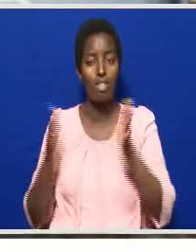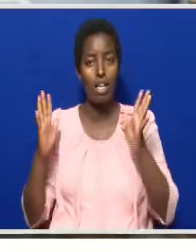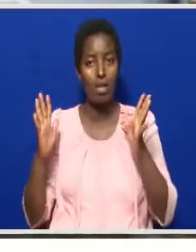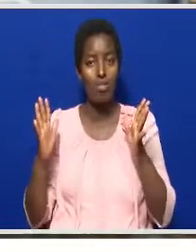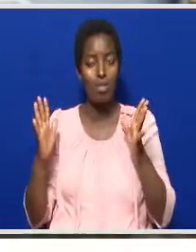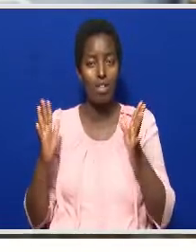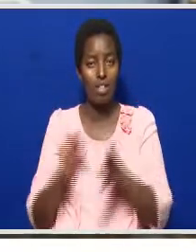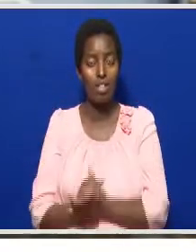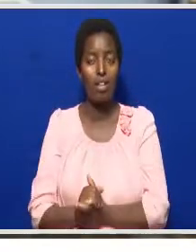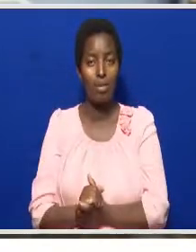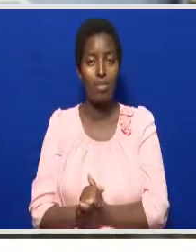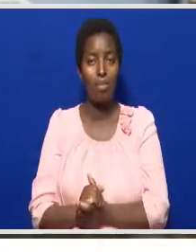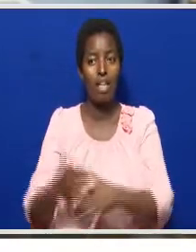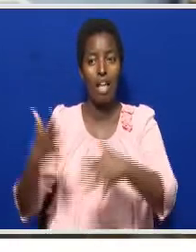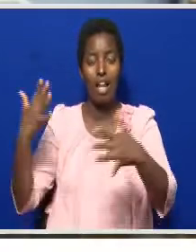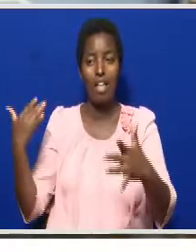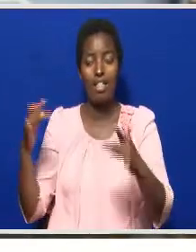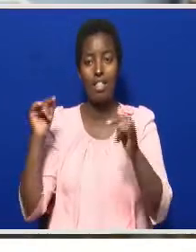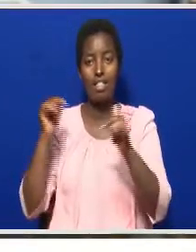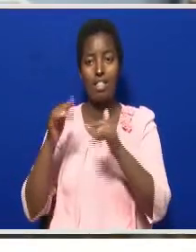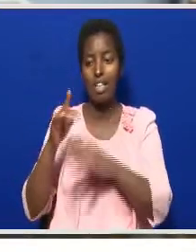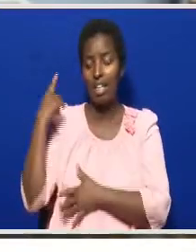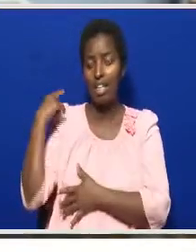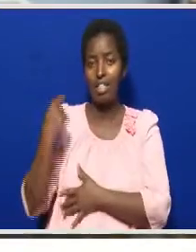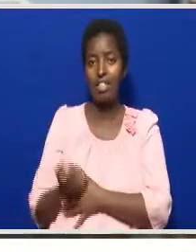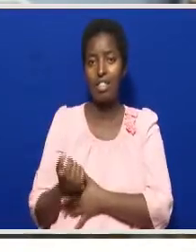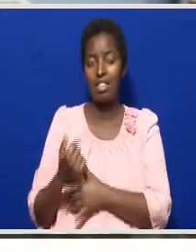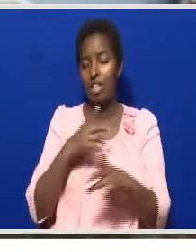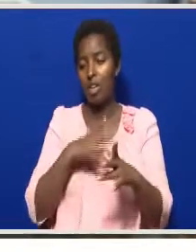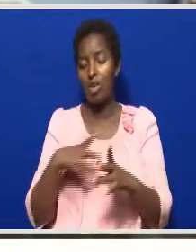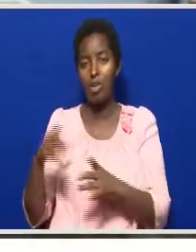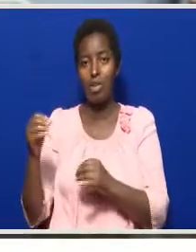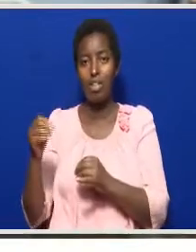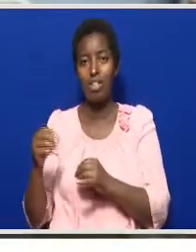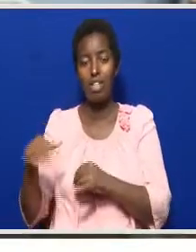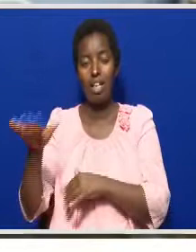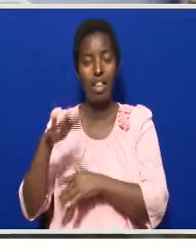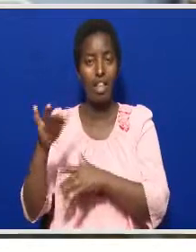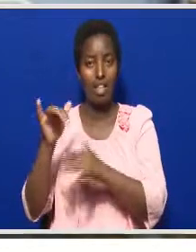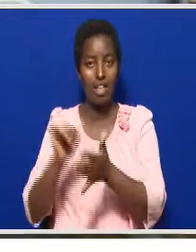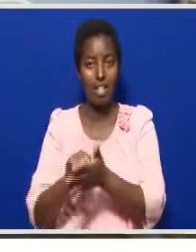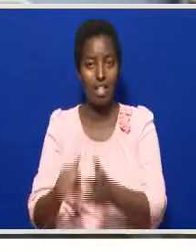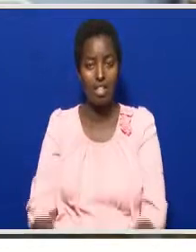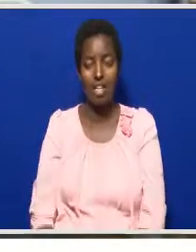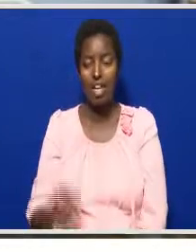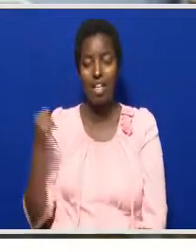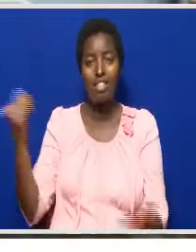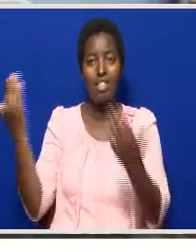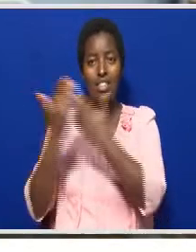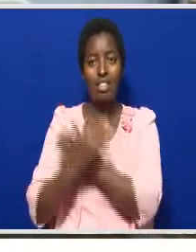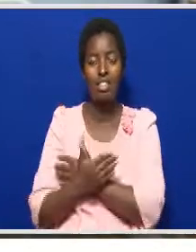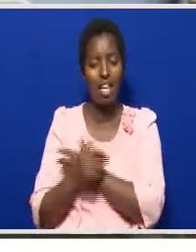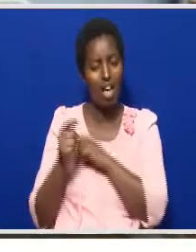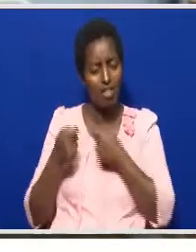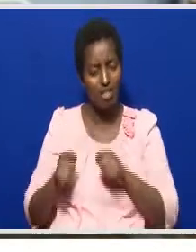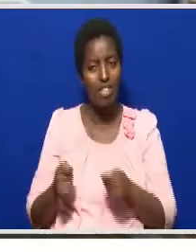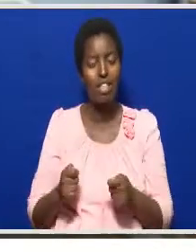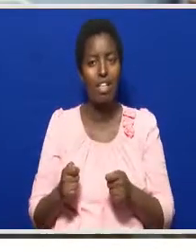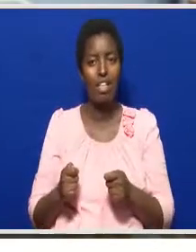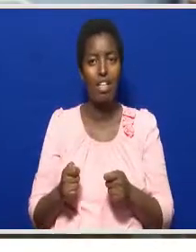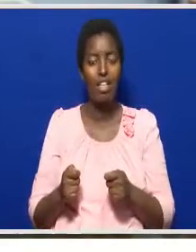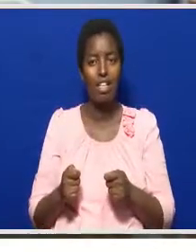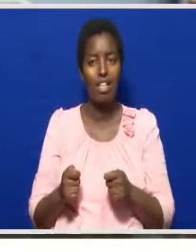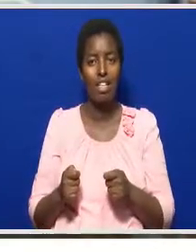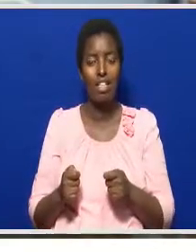ya Muharram iliyopita paka jana ndio wamefika katika Chikavu. Ni yote jana usiku nimejaribu